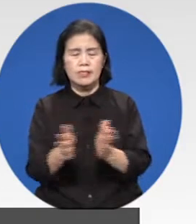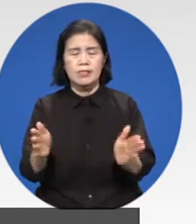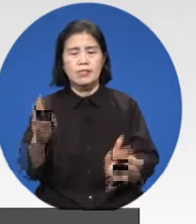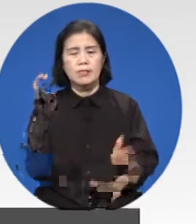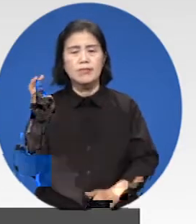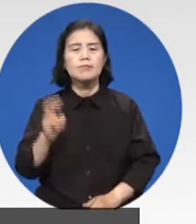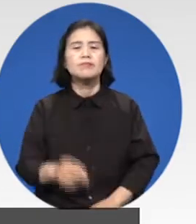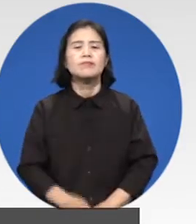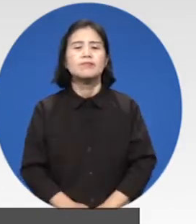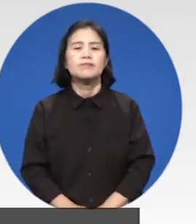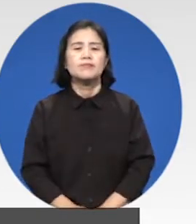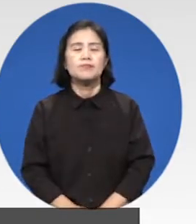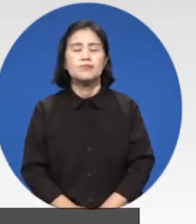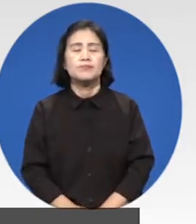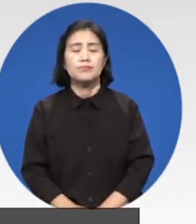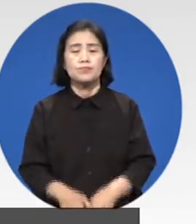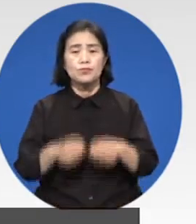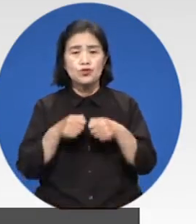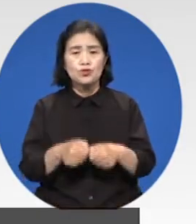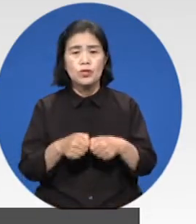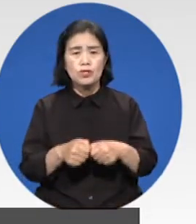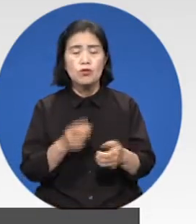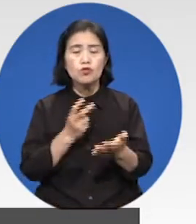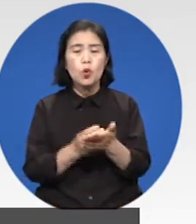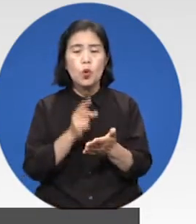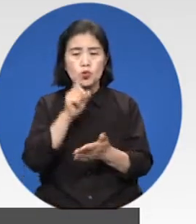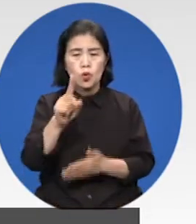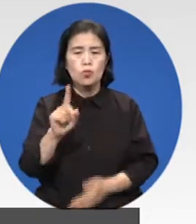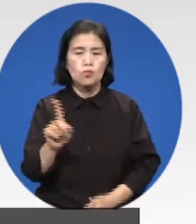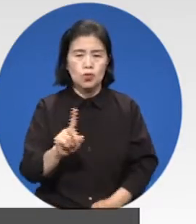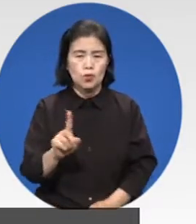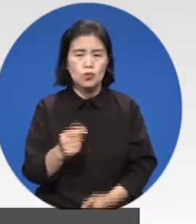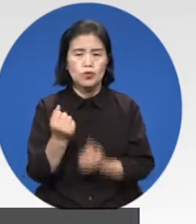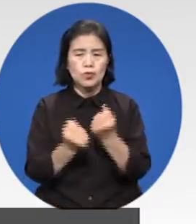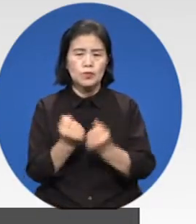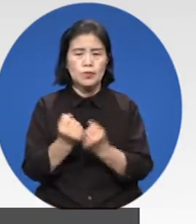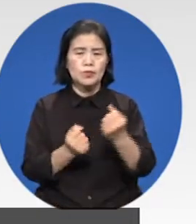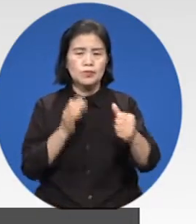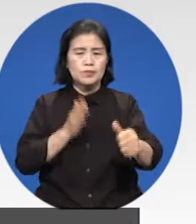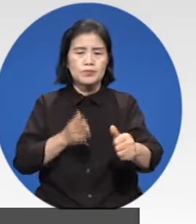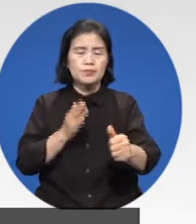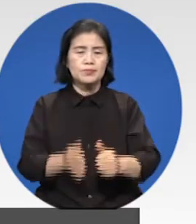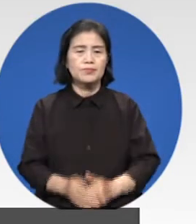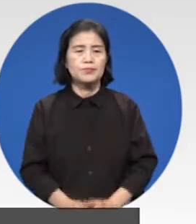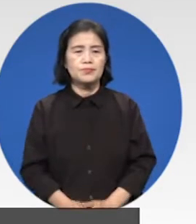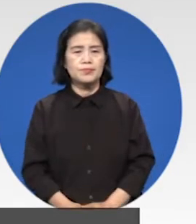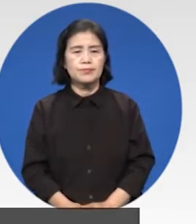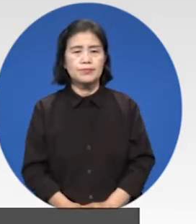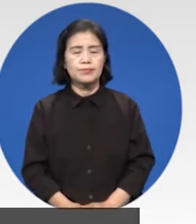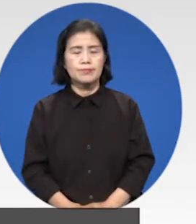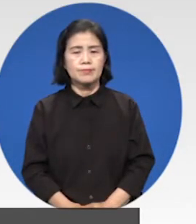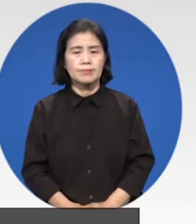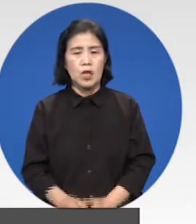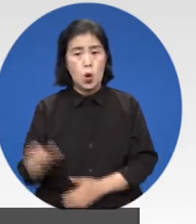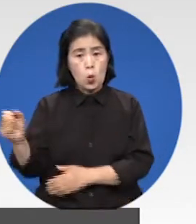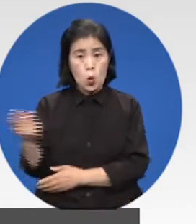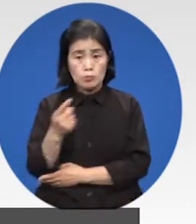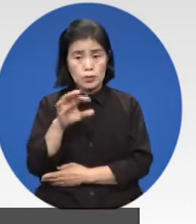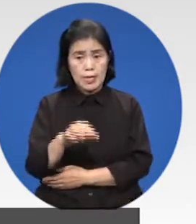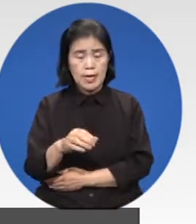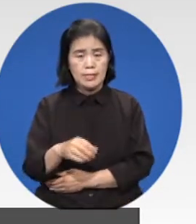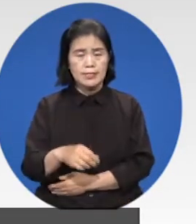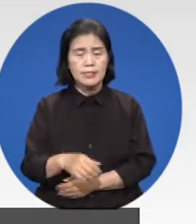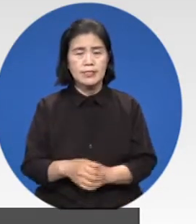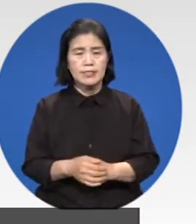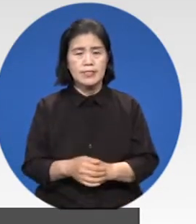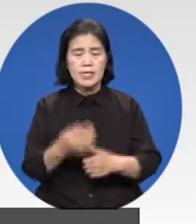있는 중입니다. 그럼 구체적으로 어떤 소송들인지 백 기자 좀 설명을 좀 해주실까요? 네, 그 스카이72라는 그 업체는